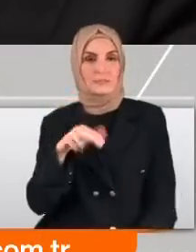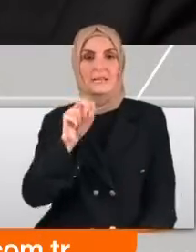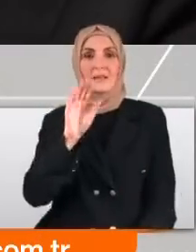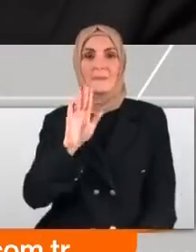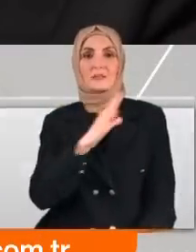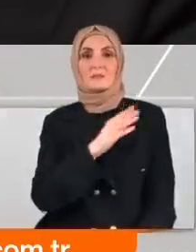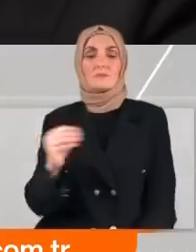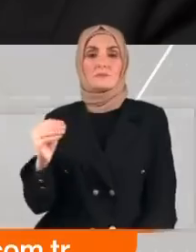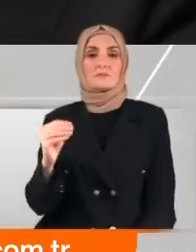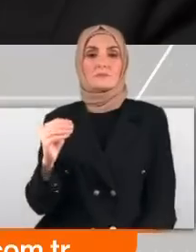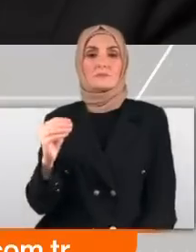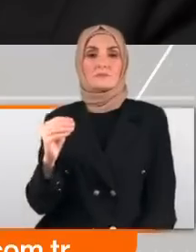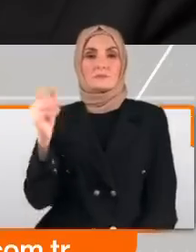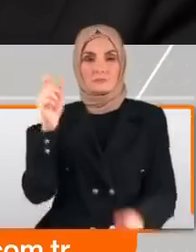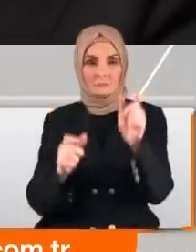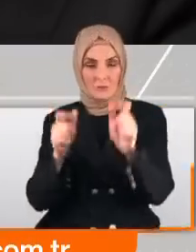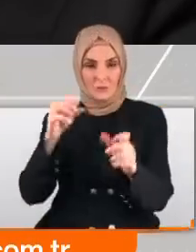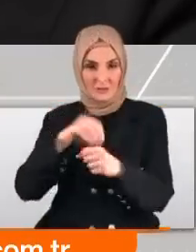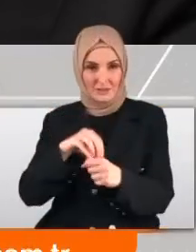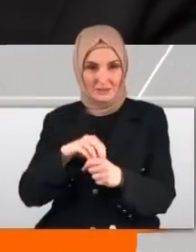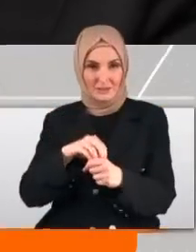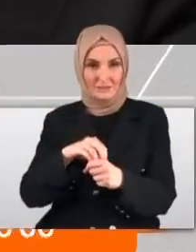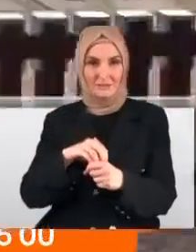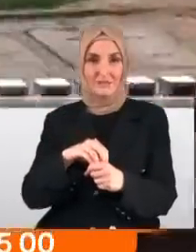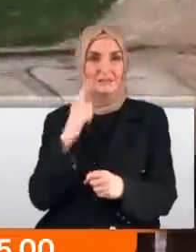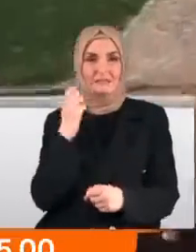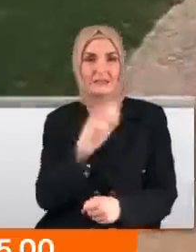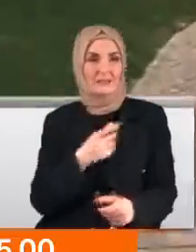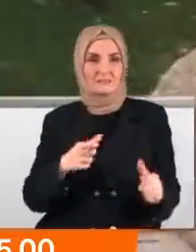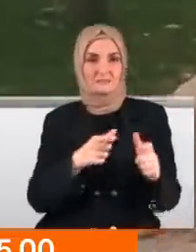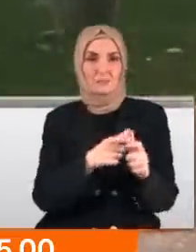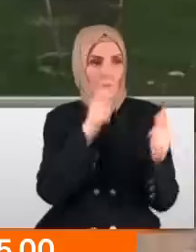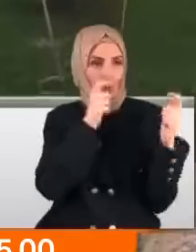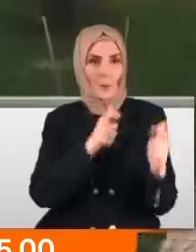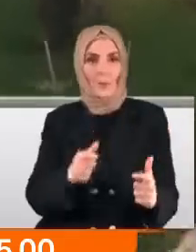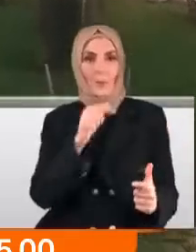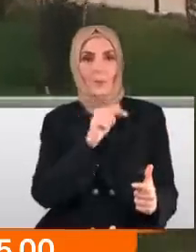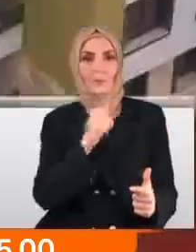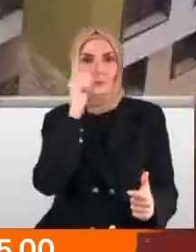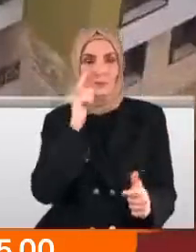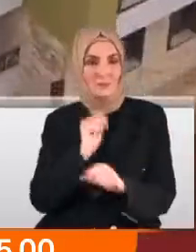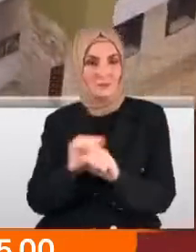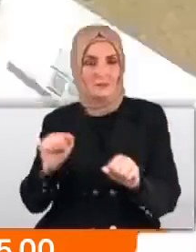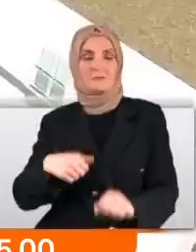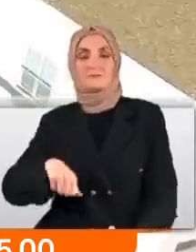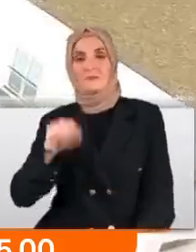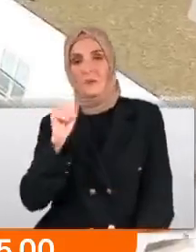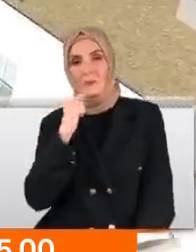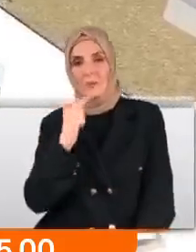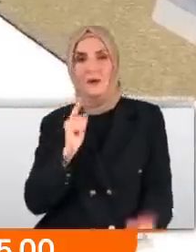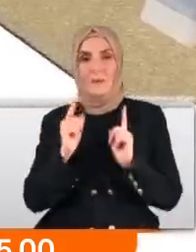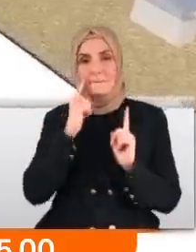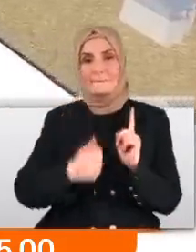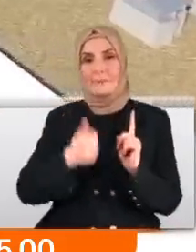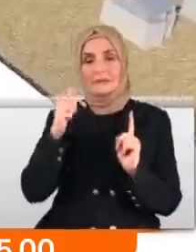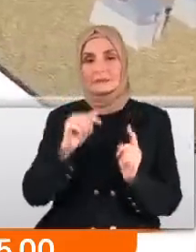bir avuç insanın aşırı kar hırsına kurban etmeyeceğiz. Düzenlemenin detaylarını Adalet Bakanı Bekir Bozdağ